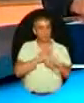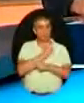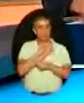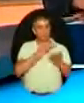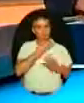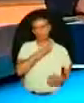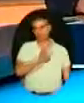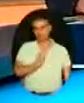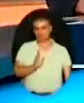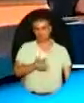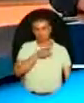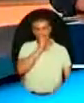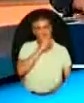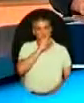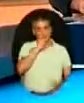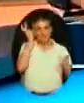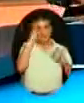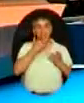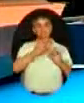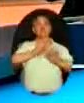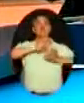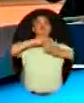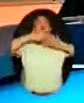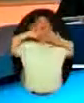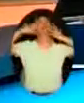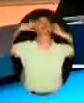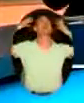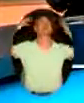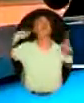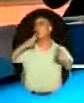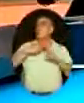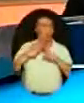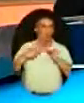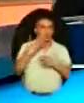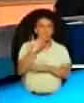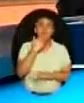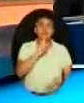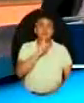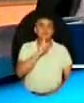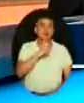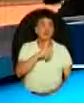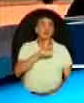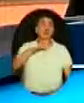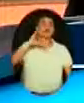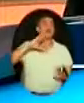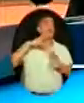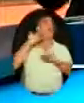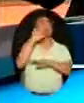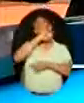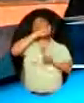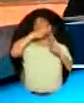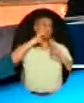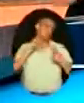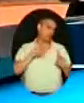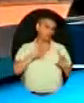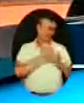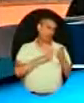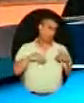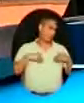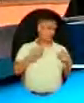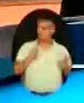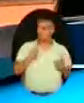מתייחסת בעניין הזה. הרי מדובר בהסכם הסיוע הגדול ביותר, לא רק שניתן למדינת ישראל, אלא שניתן לאיזושהי מדינה. יש חולקים על זה, יחד עם מה